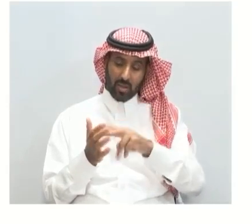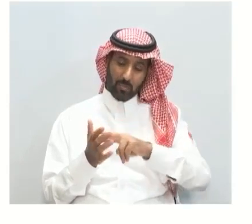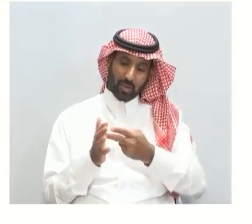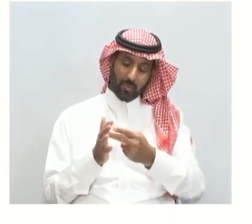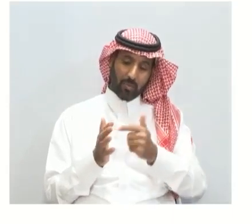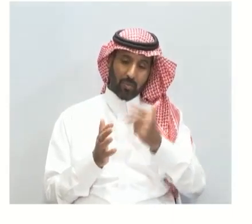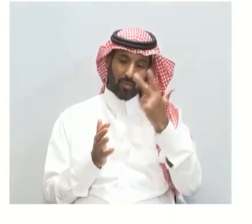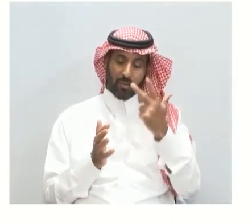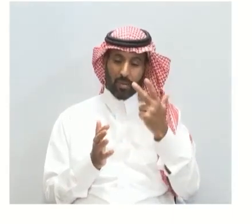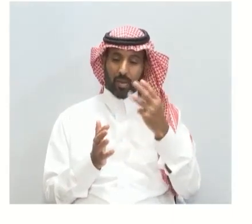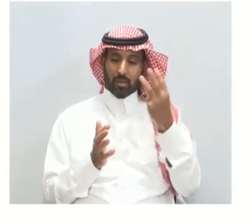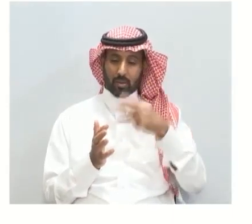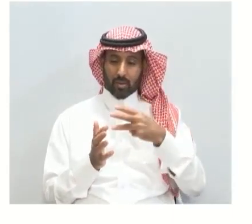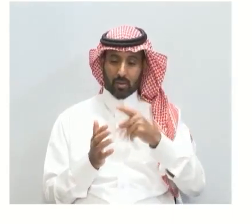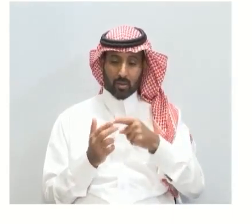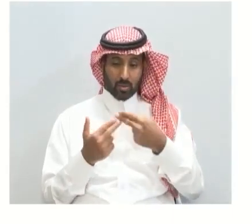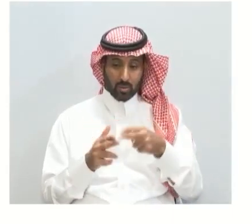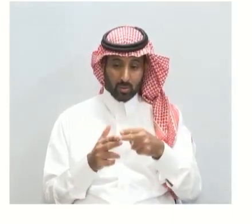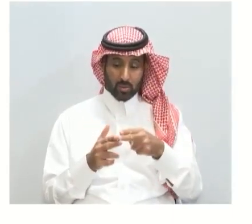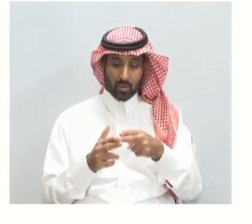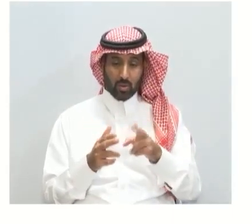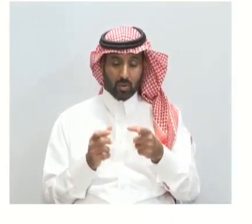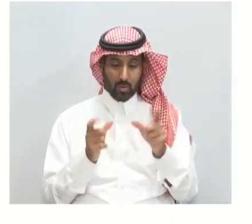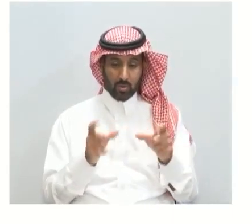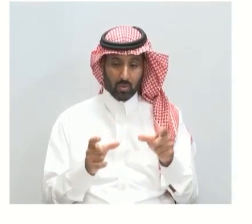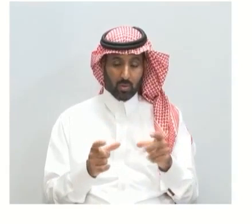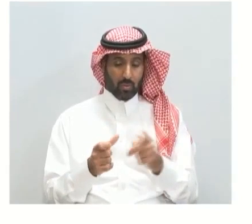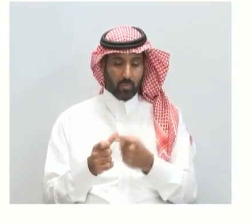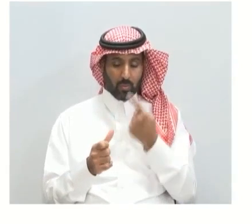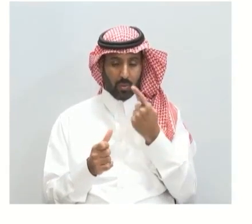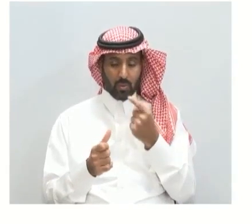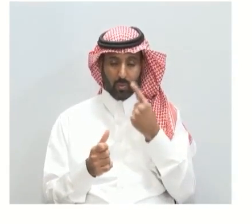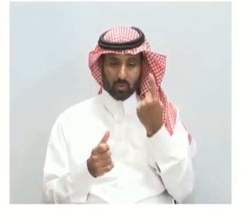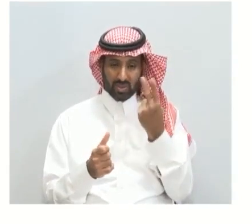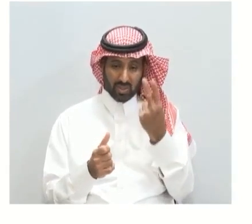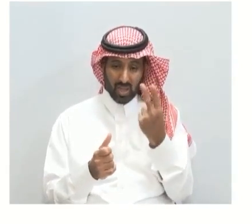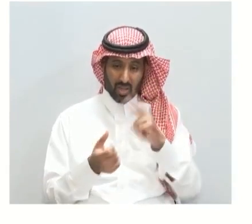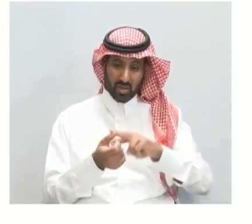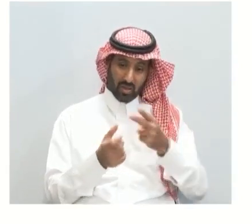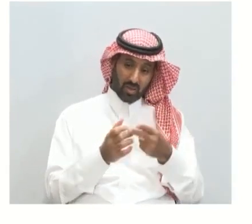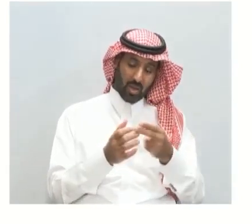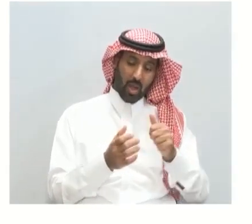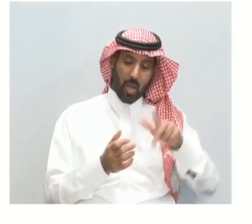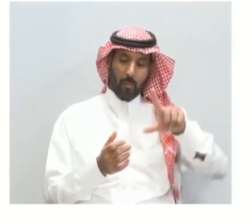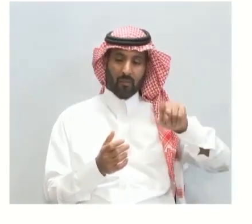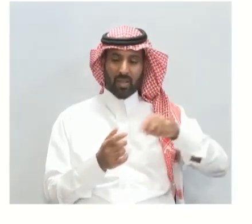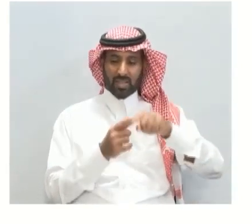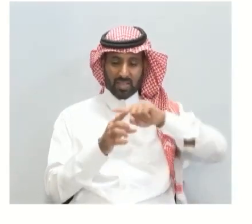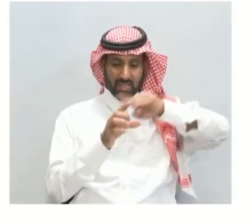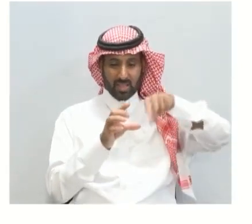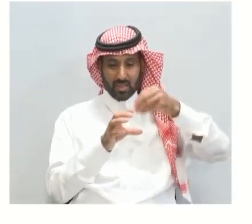اليوم اتفقنا سويا لانه تم استخدام جزيئين من الاي تي بي لانتقال البيروفيت الى حشوه